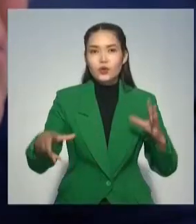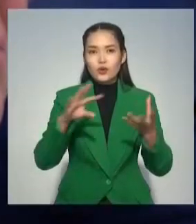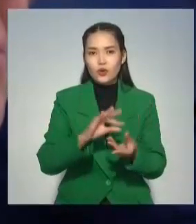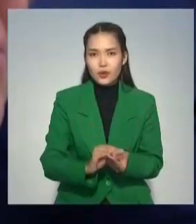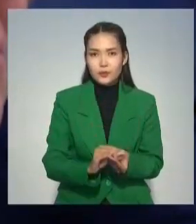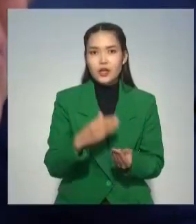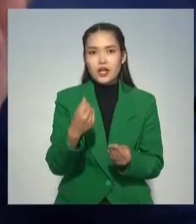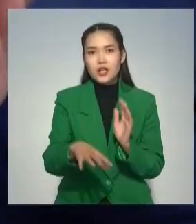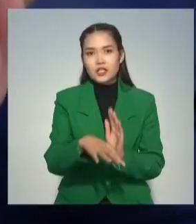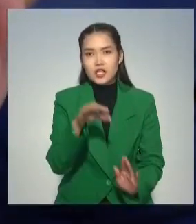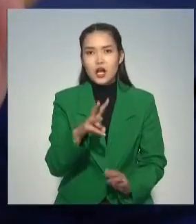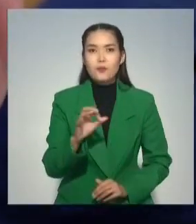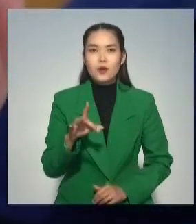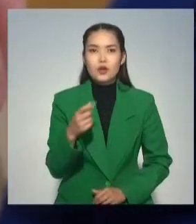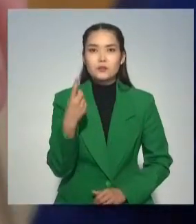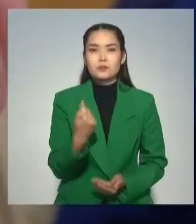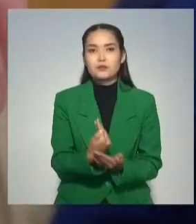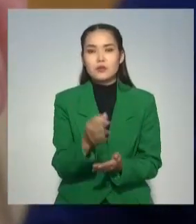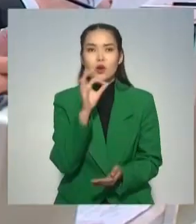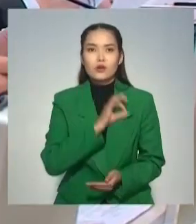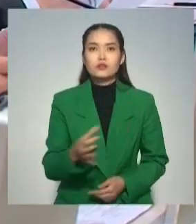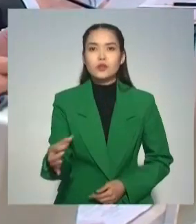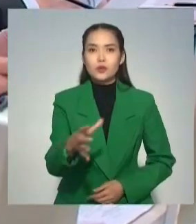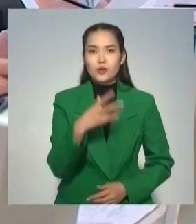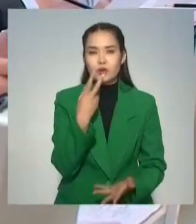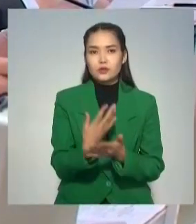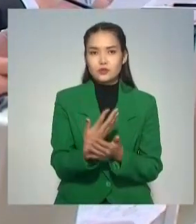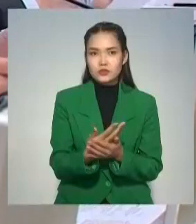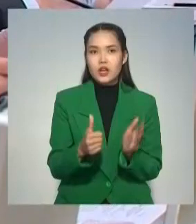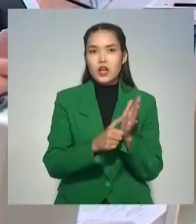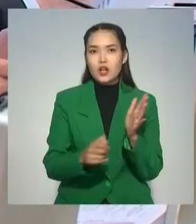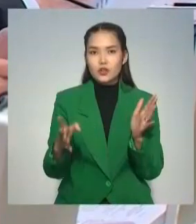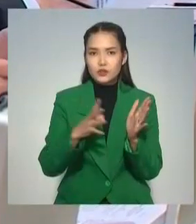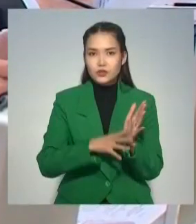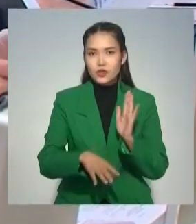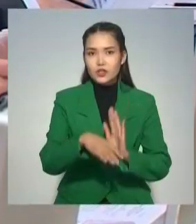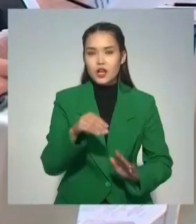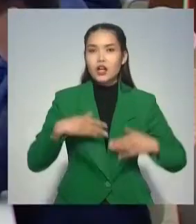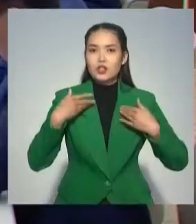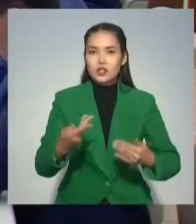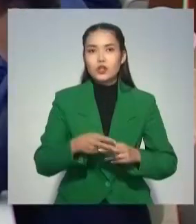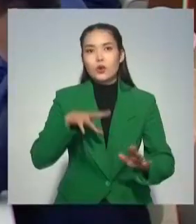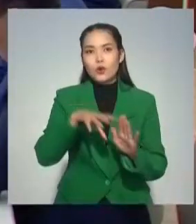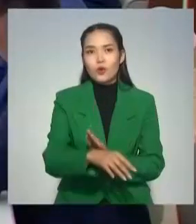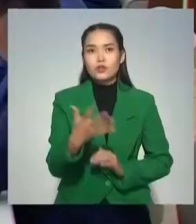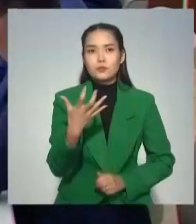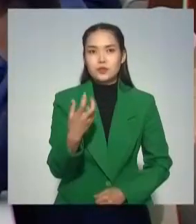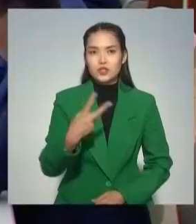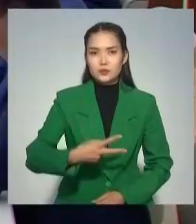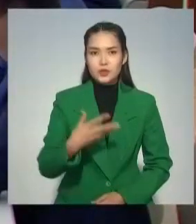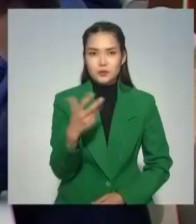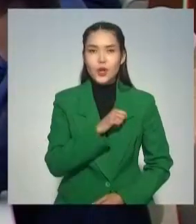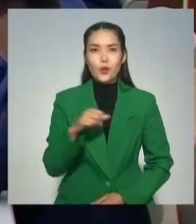Мәжіліс сайлауына мажориаттар бір мандатты сайлау округтері бойынша 609 кандидат ұсынылған. Оның 525-сі